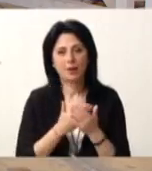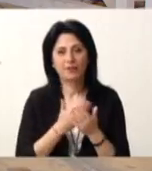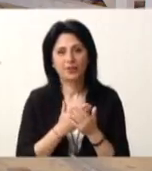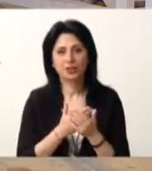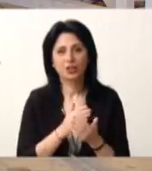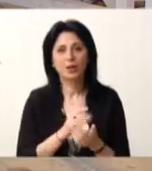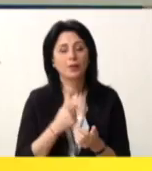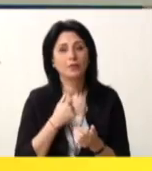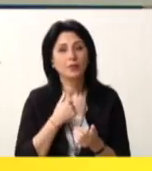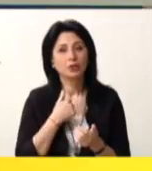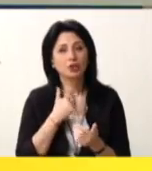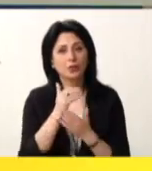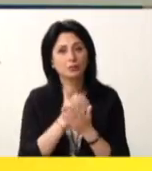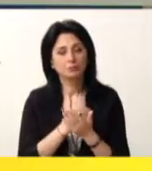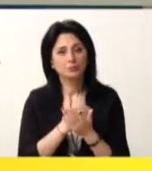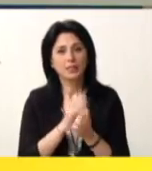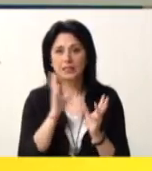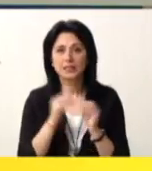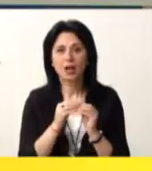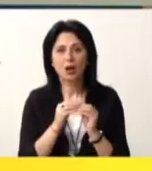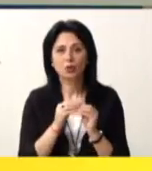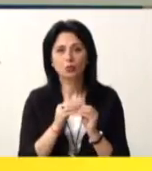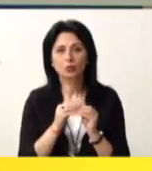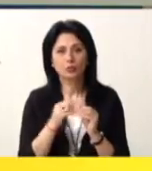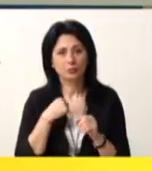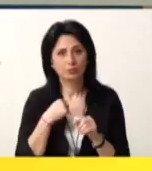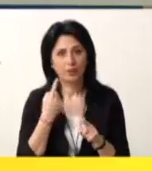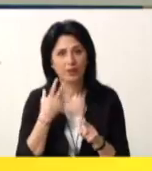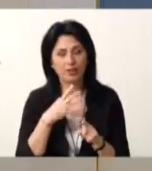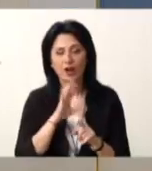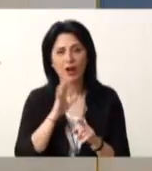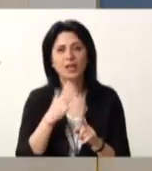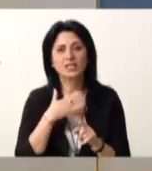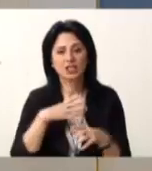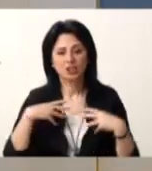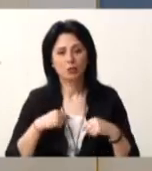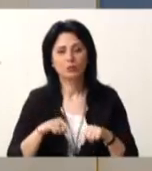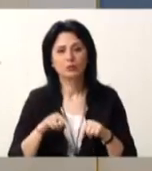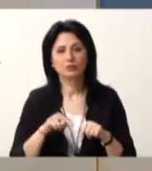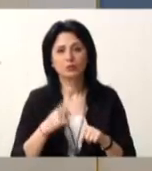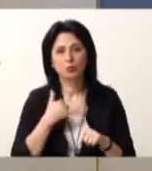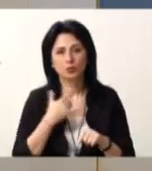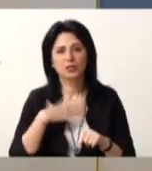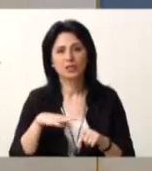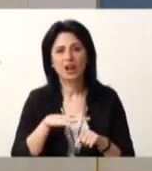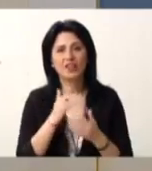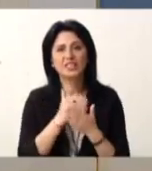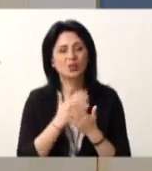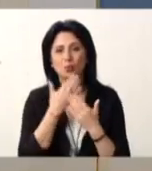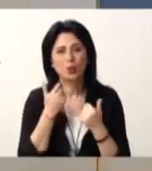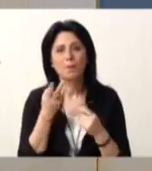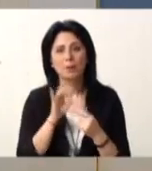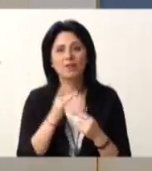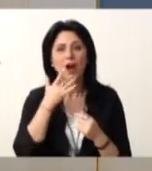არ არის აუცილებელი. ეს ჩვენს პოპულაციაში ასე თუ საერთოდ ეს დადგენილია საერთაშორისო? ჩვენთან სამწუხაროდ ამის სტატისტიკა არ არსებობს. ეს არის